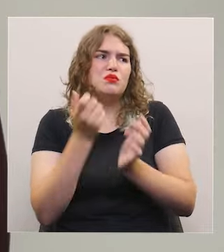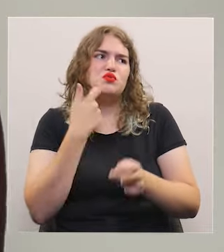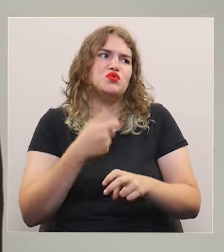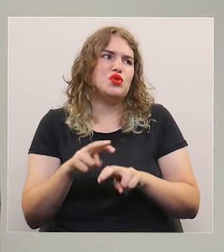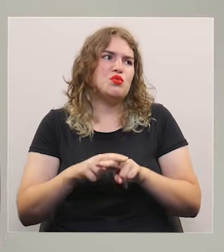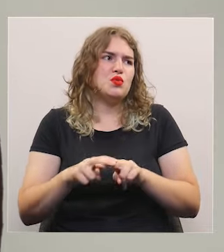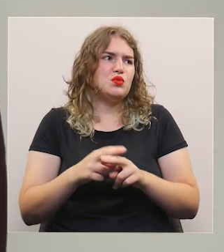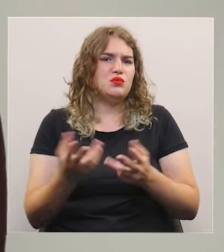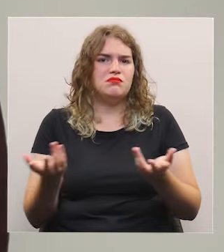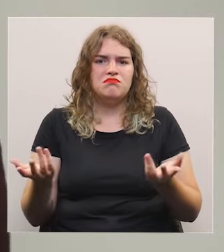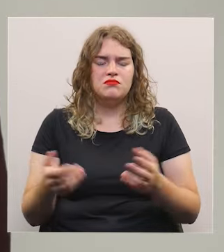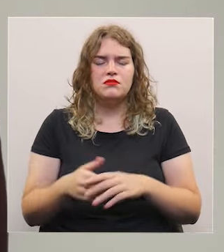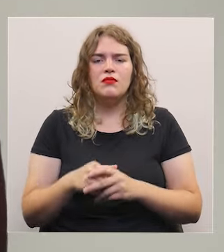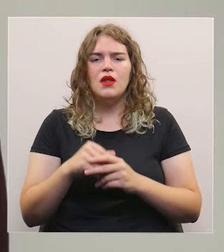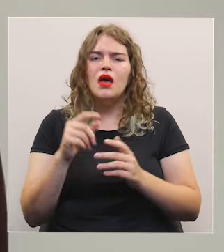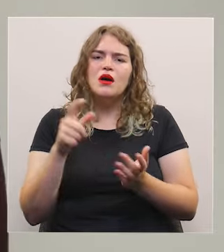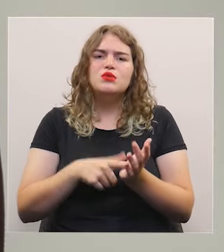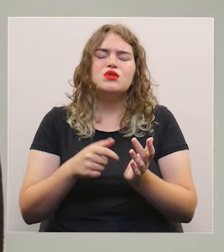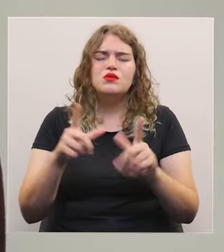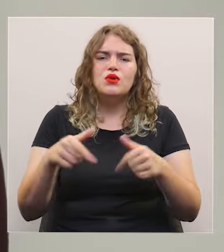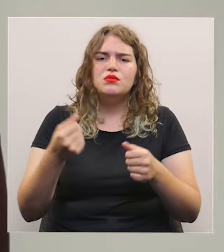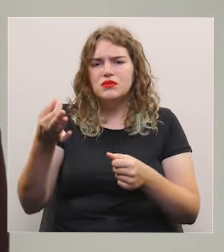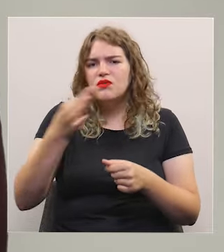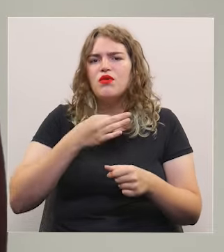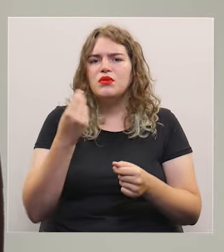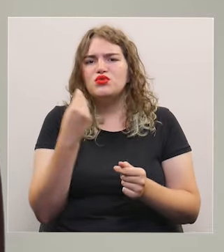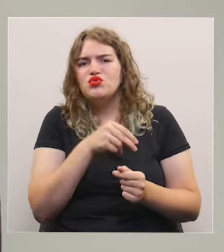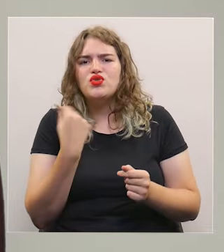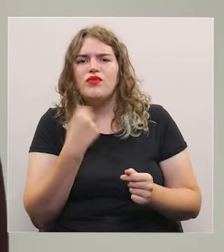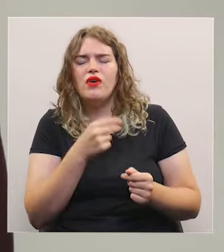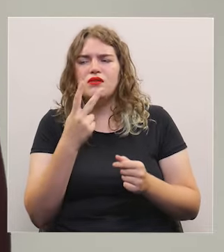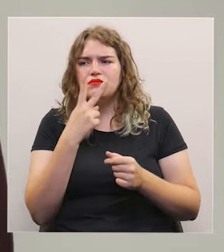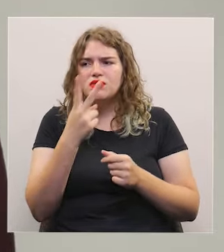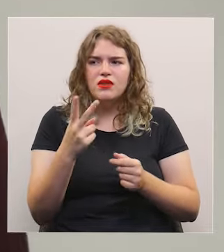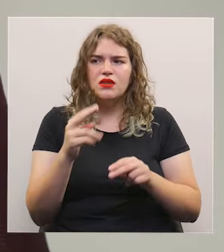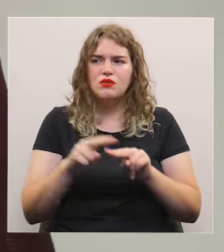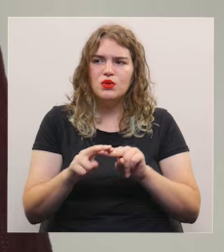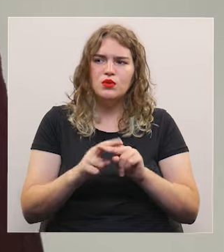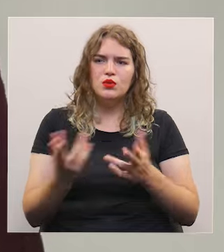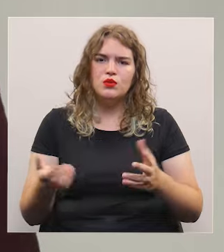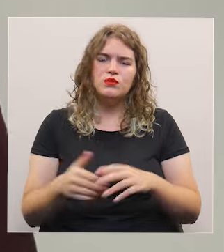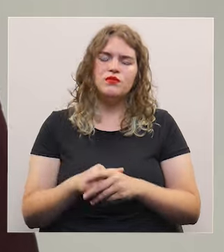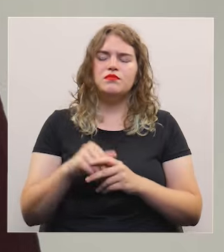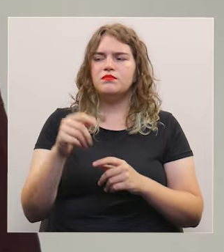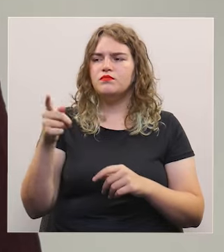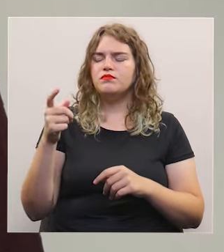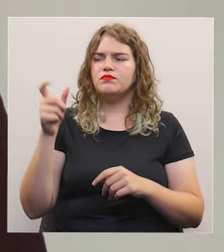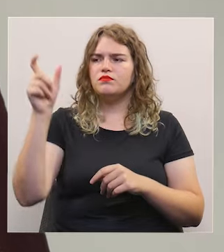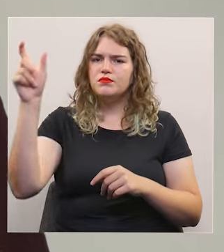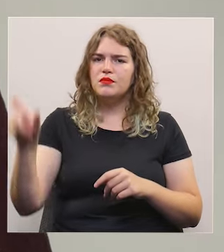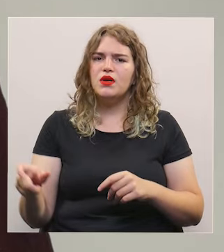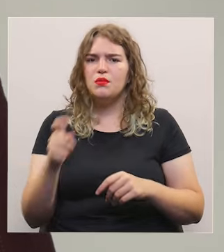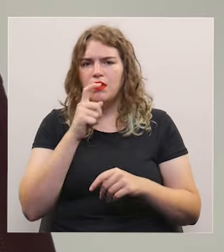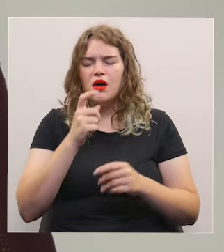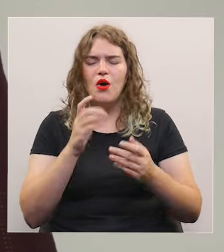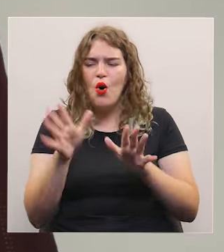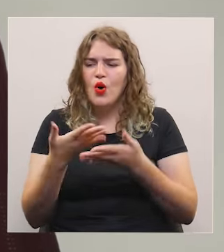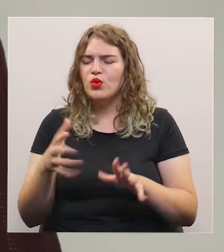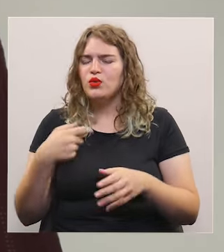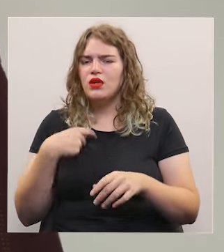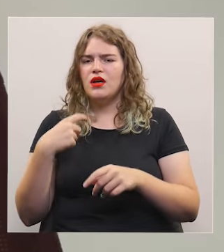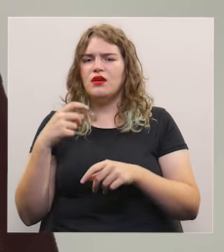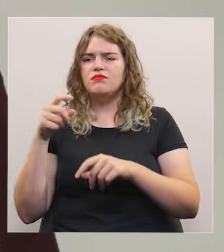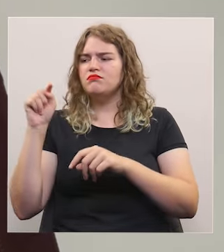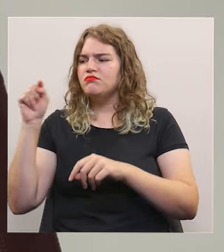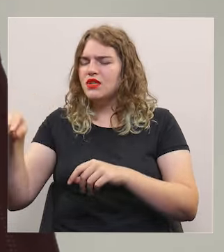exact... Nu știam efectiv și l-am rugat pe Dumnezeu să ne vorbească și să ne se dezvăluie. Și acel băiat venea unde mergeam la recuperarea Târgu